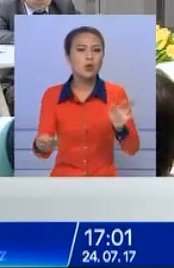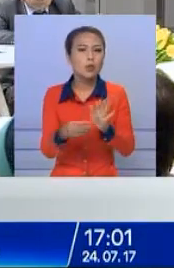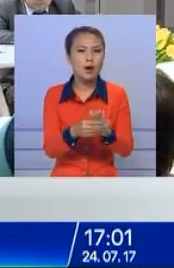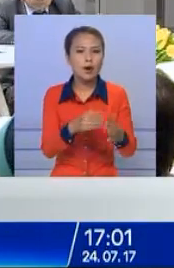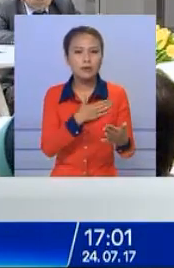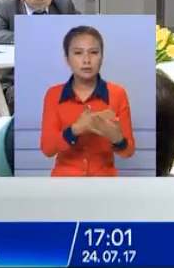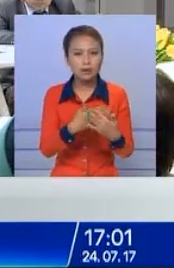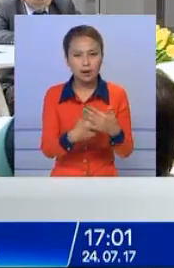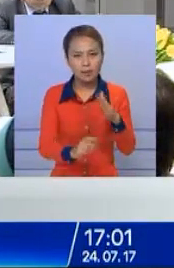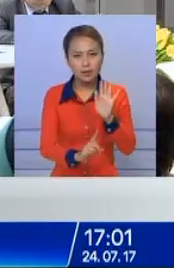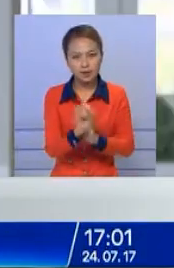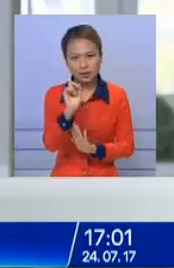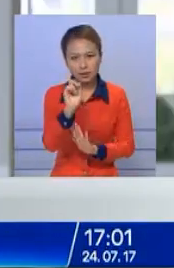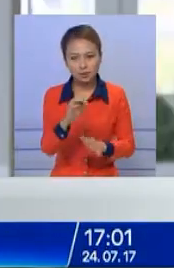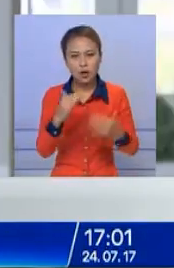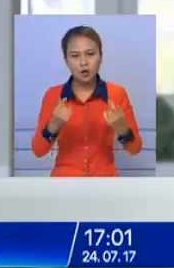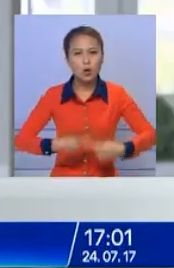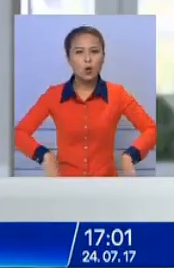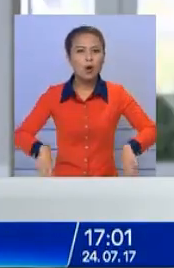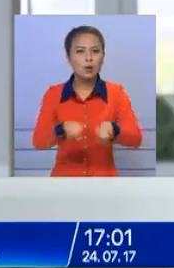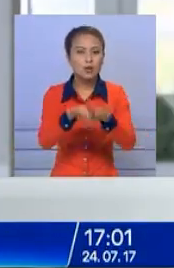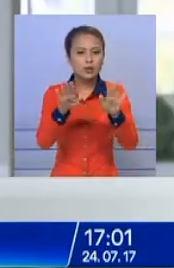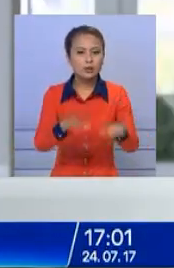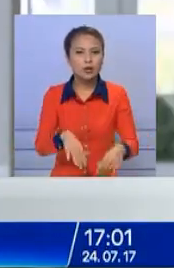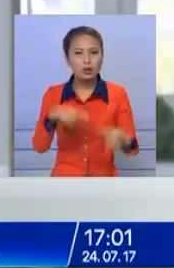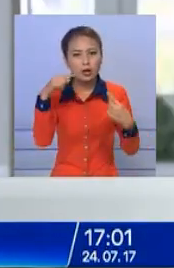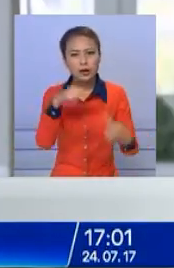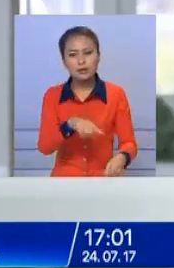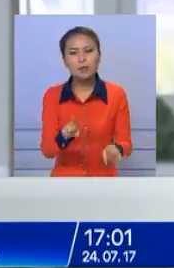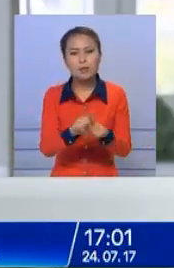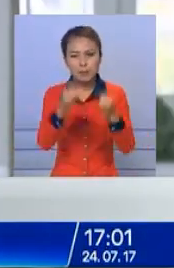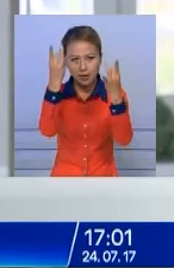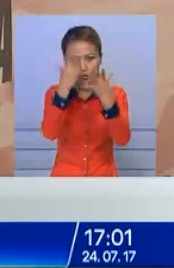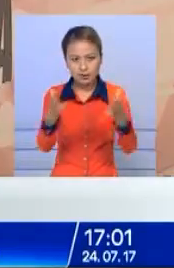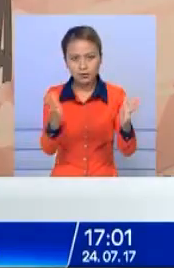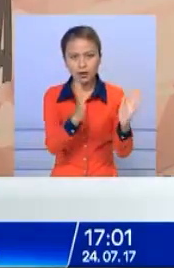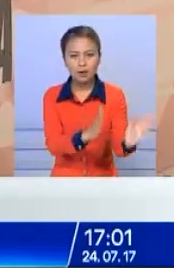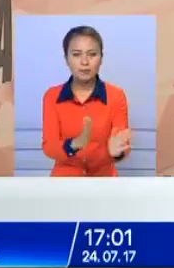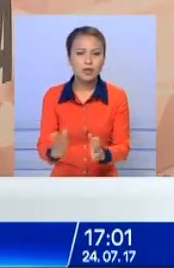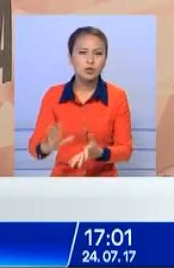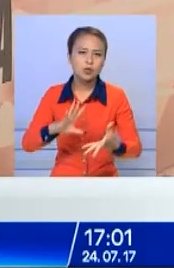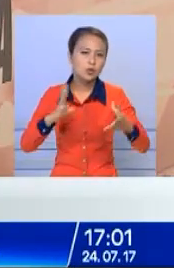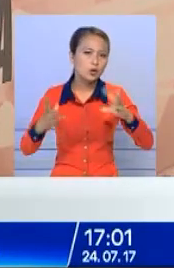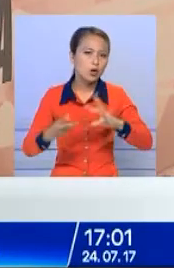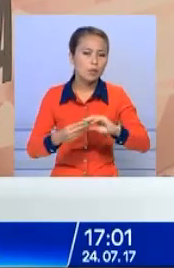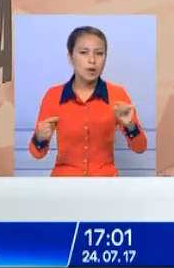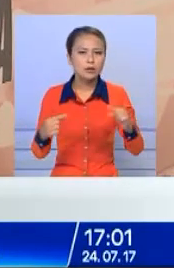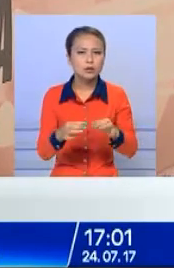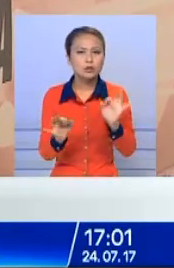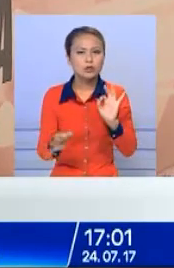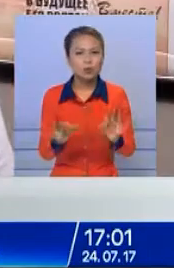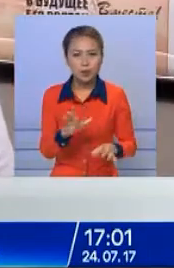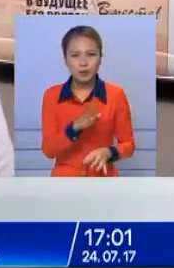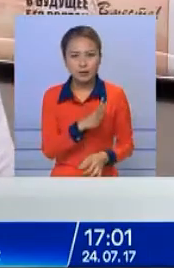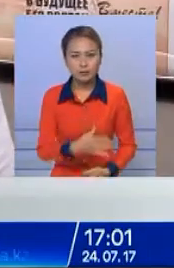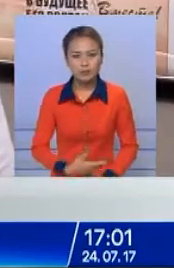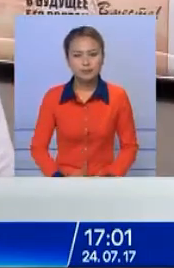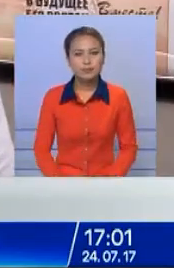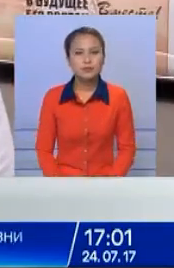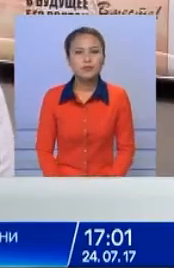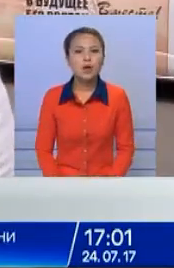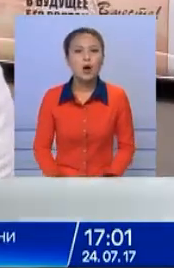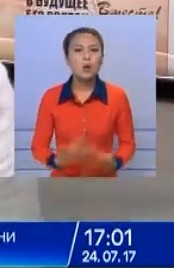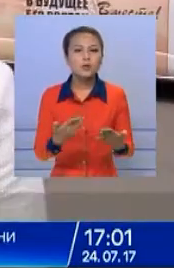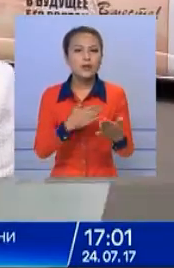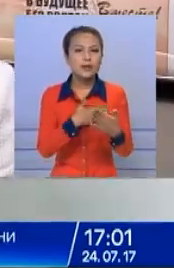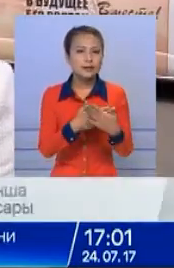акция басталды. Қоғамда сыбайлас жемқорлыққа қарсы мәдениетті қалыптастыру бағытында үгіт-насихат жұмыстары қолға алынды. Осы акция